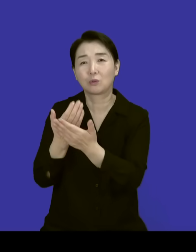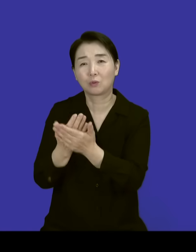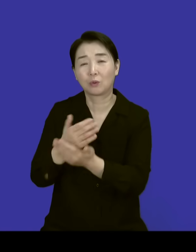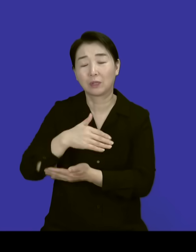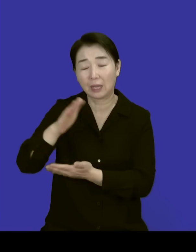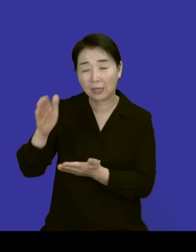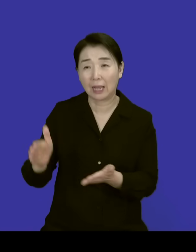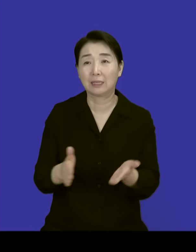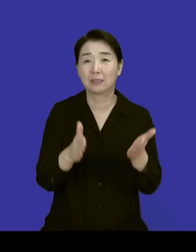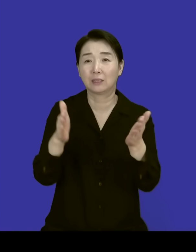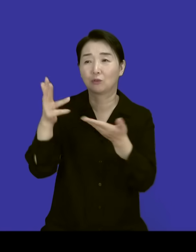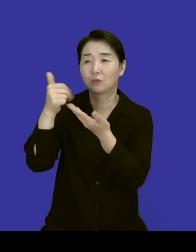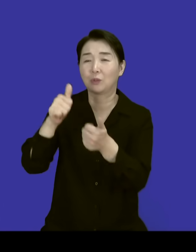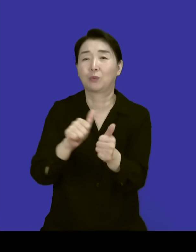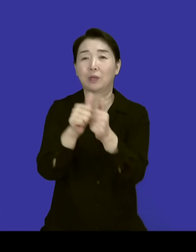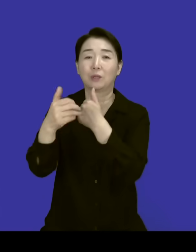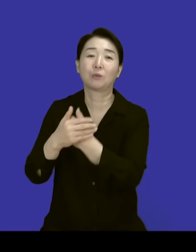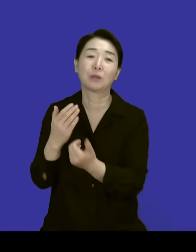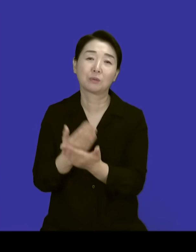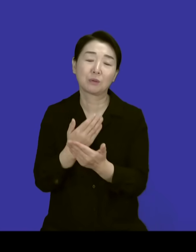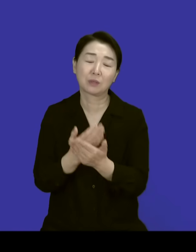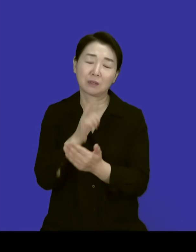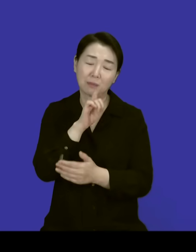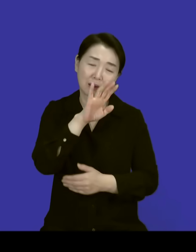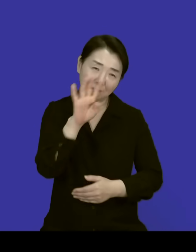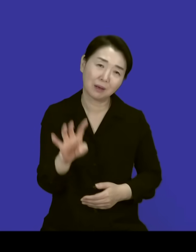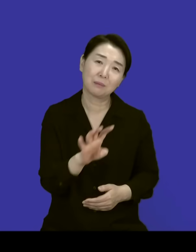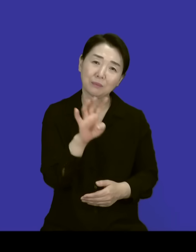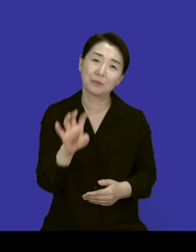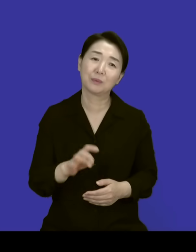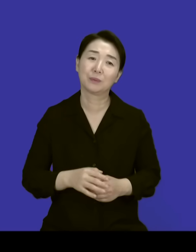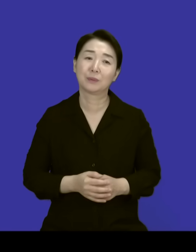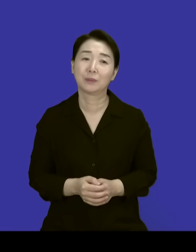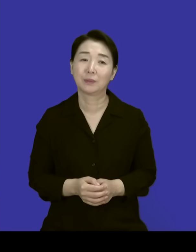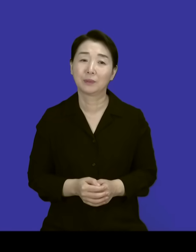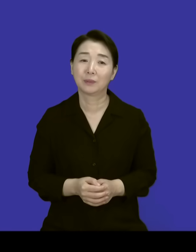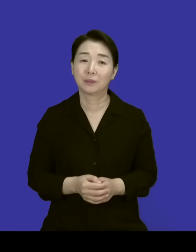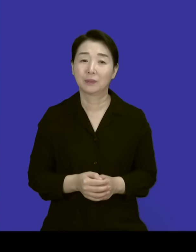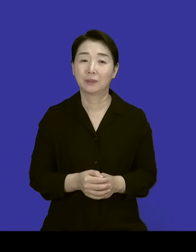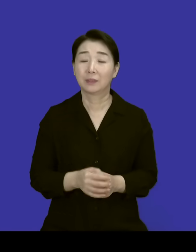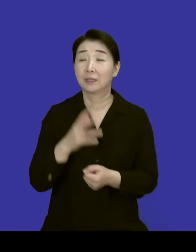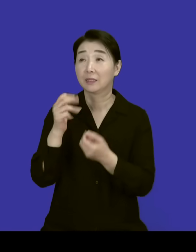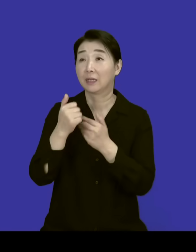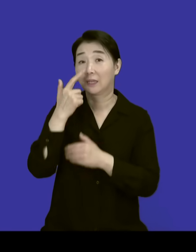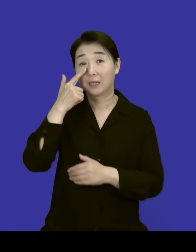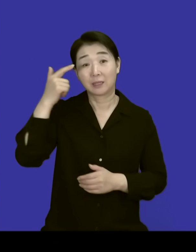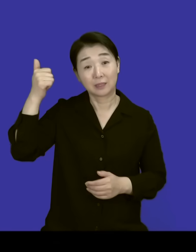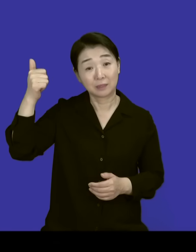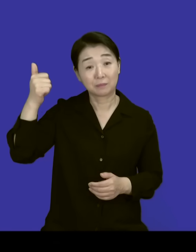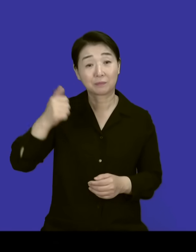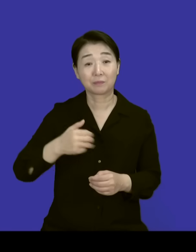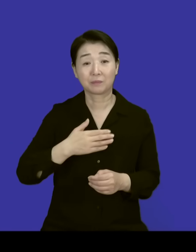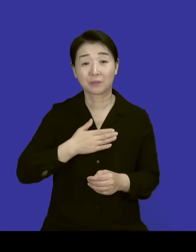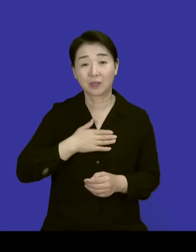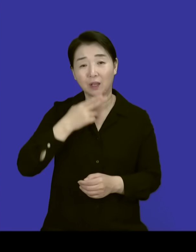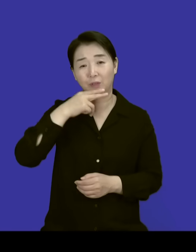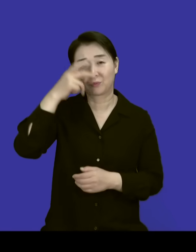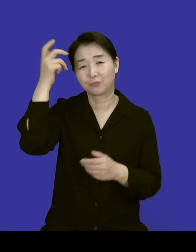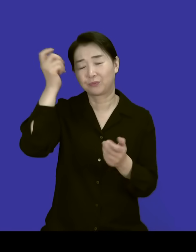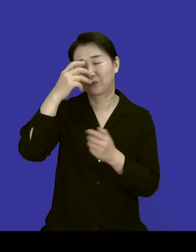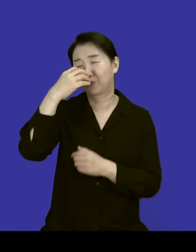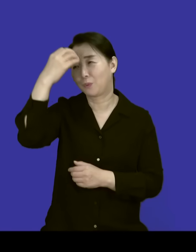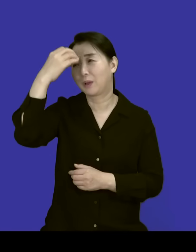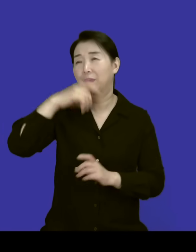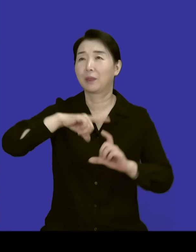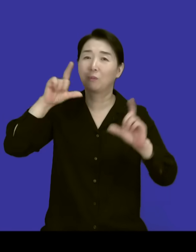동행할 수 있도록 도와주시옵소서. 계속 이런 얘기만 하는 것 같은데요. 예. 위대하고 거룩하신 사랑의 하나님, 제가 술에 취해